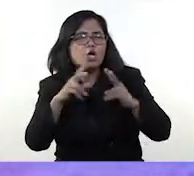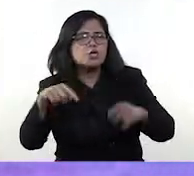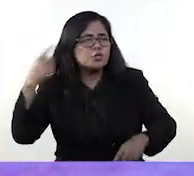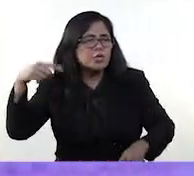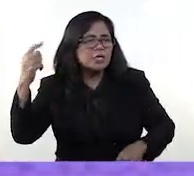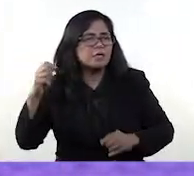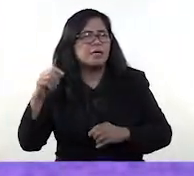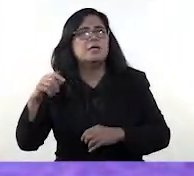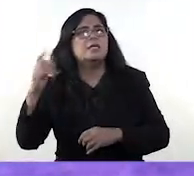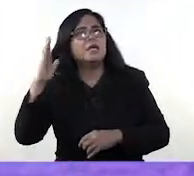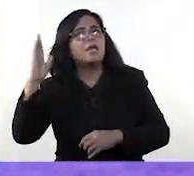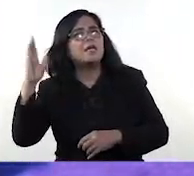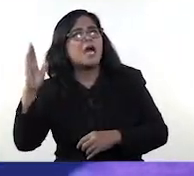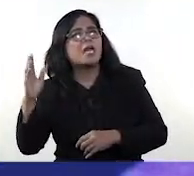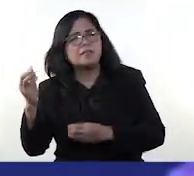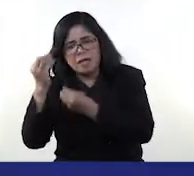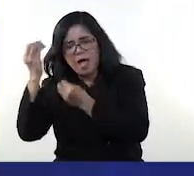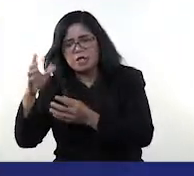pada suara Roh Kudus